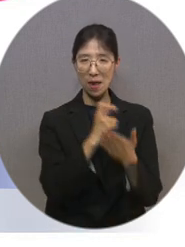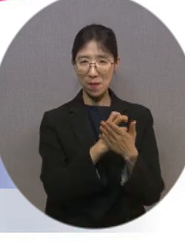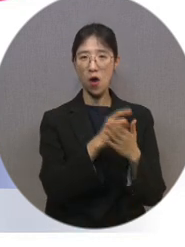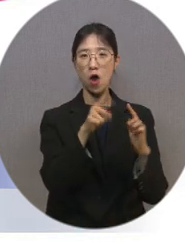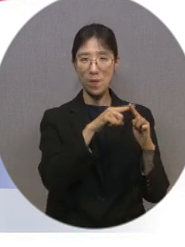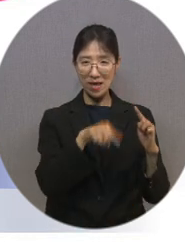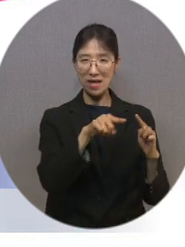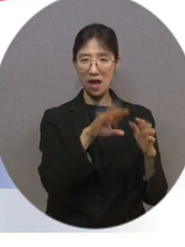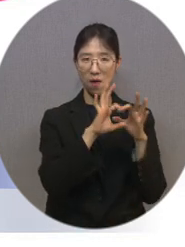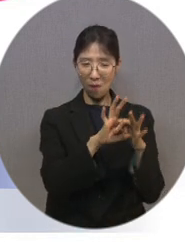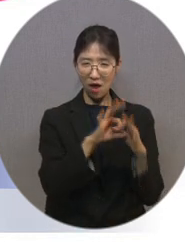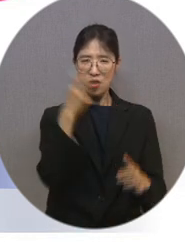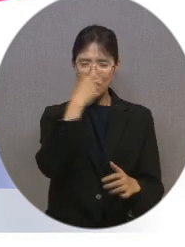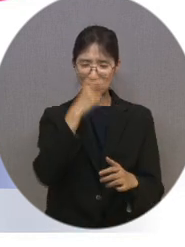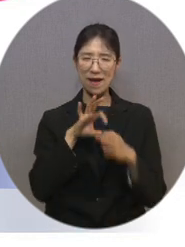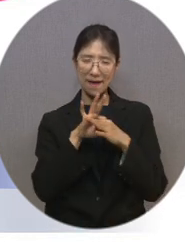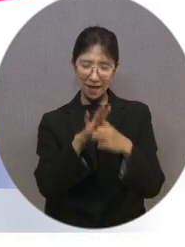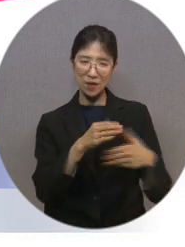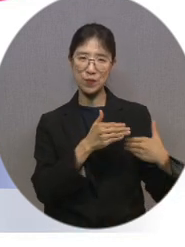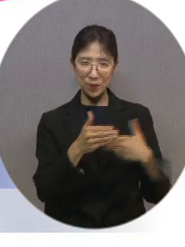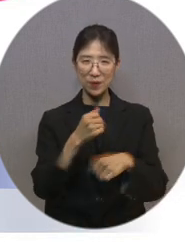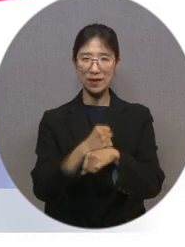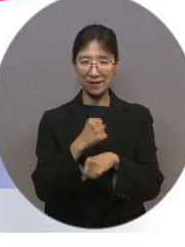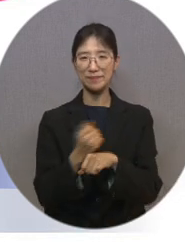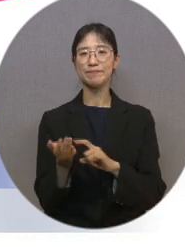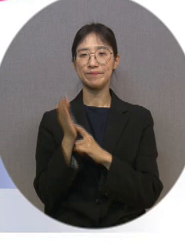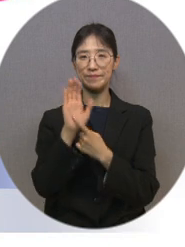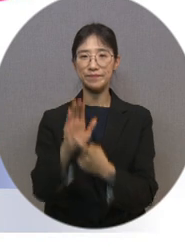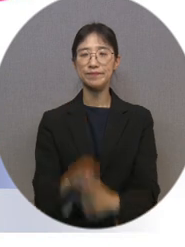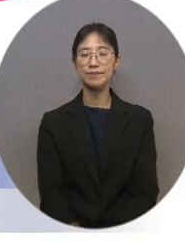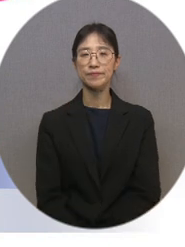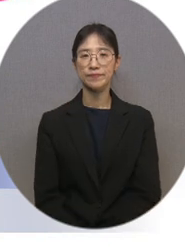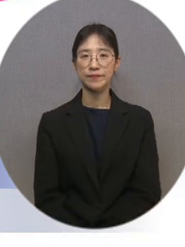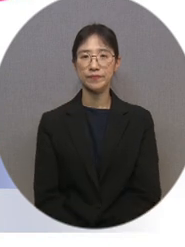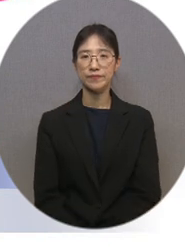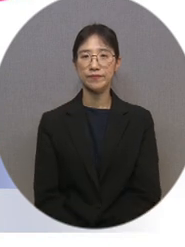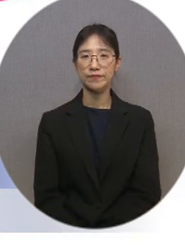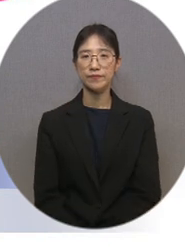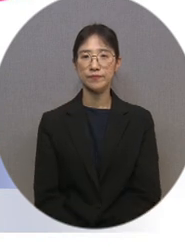사회복지법인에 대한 수사를 계속해서 전개해 나갈 것이라고 밝혔습니다.